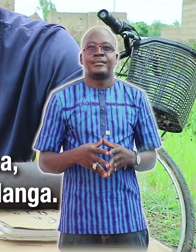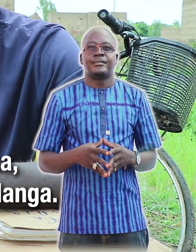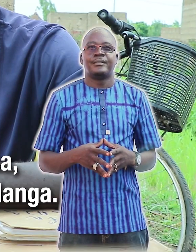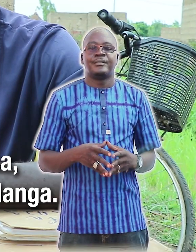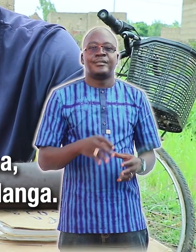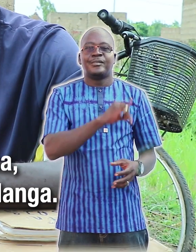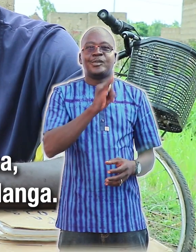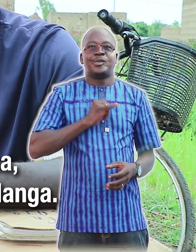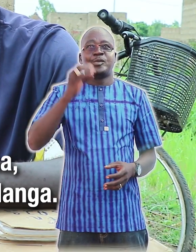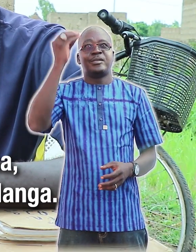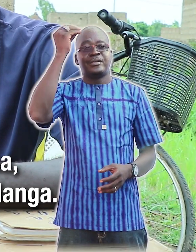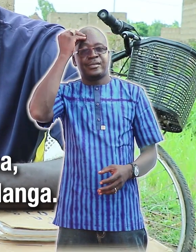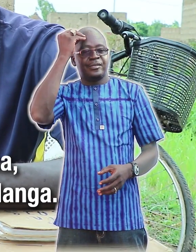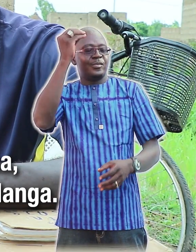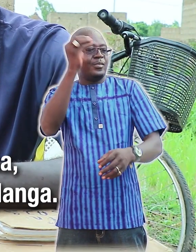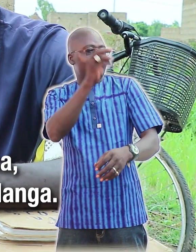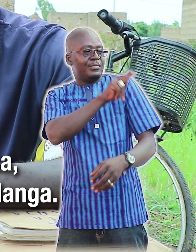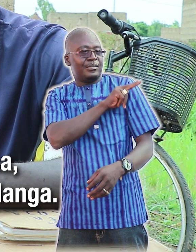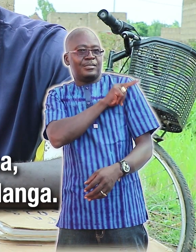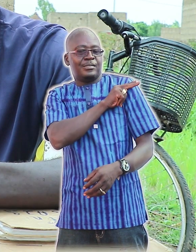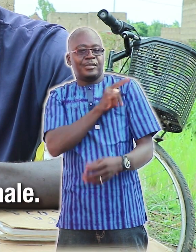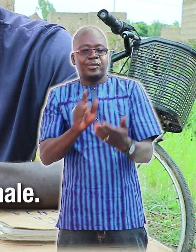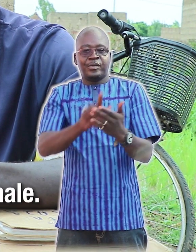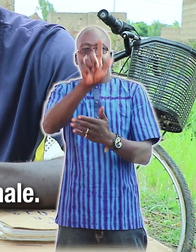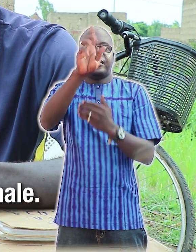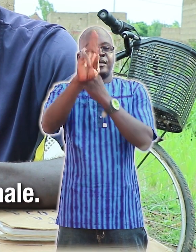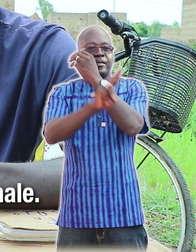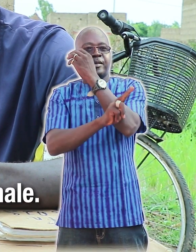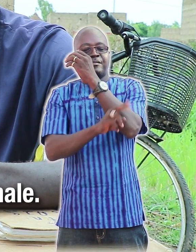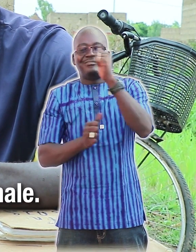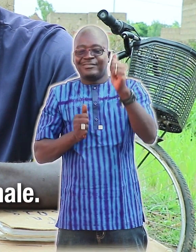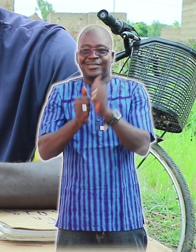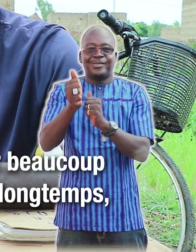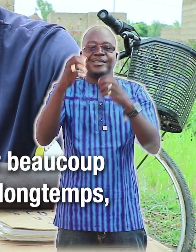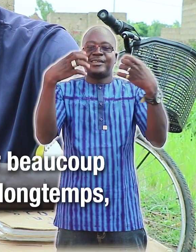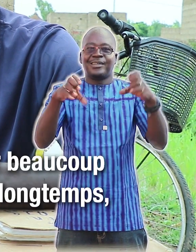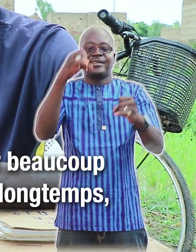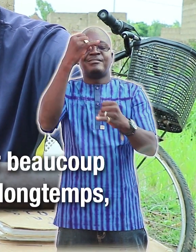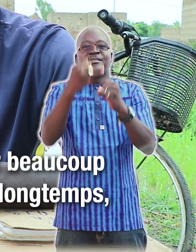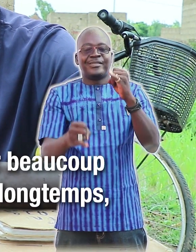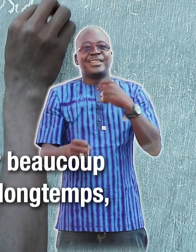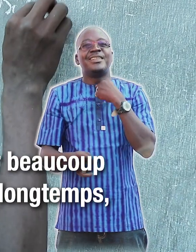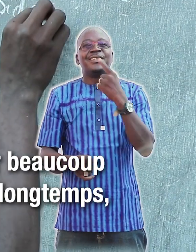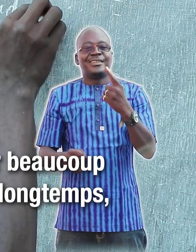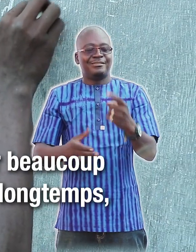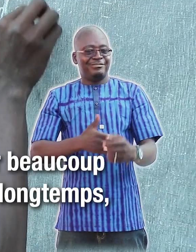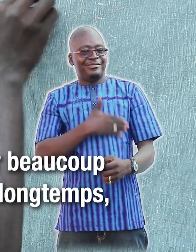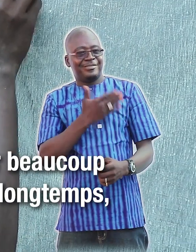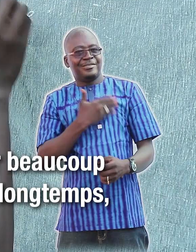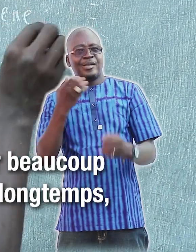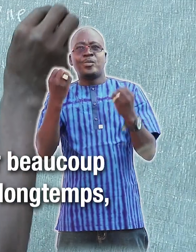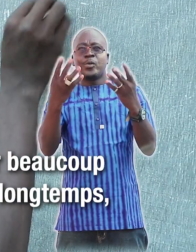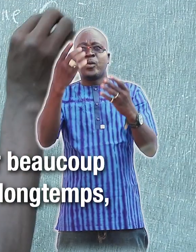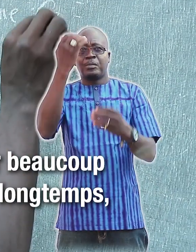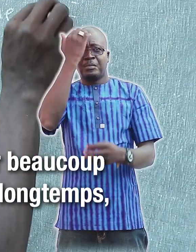Je suis Ousmane Nakoulma, élève au lycée municipal de Manga. Je passe en classe de terminale. Je le dis avec fierté parce que pour beaucoup de gens